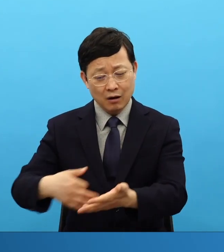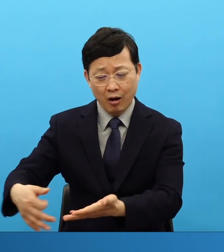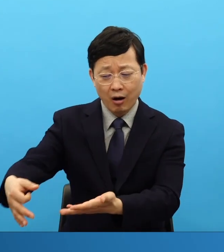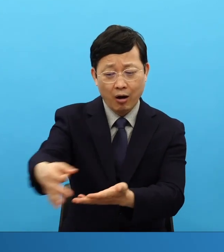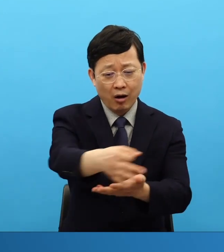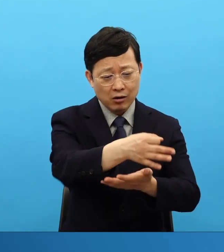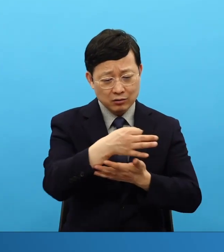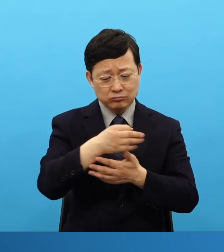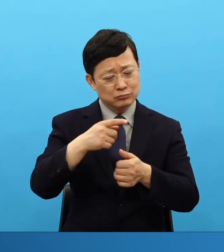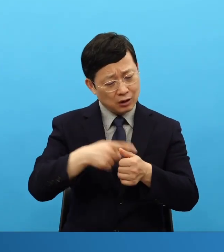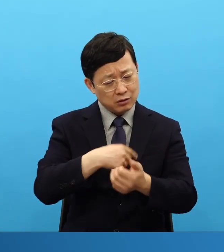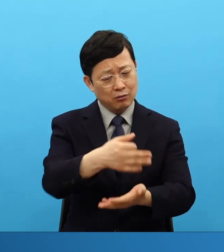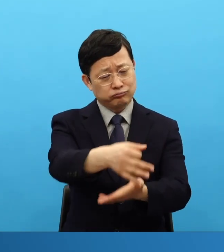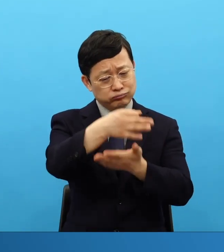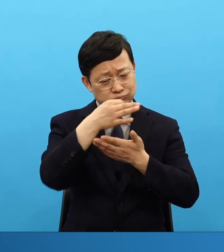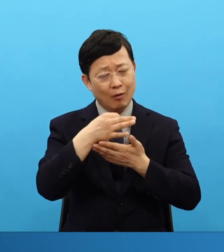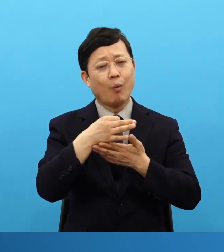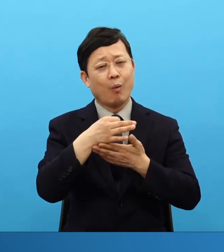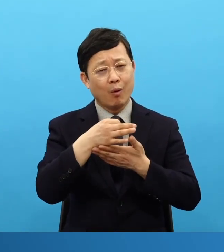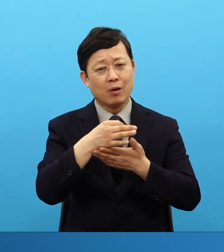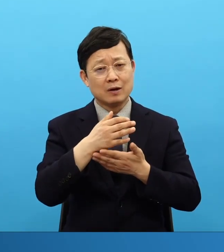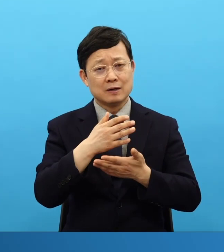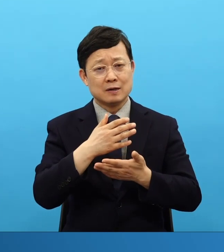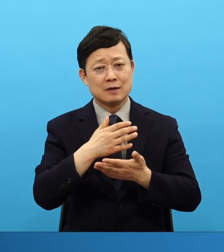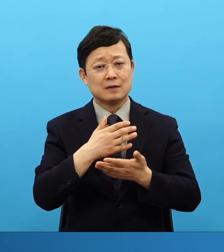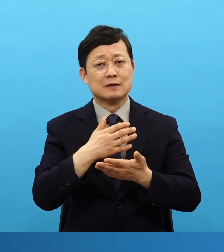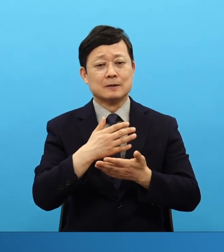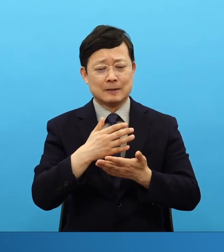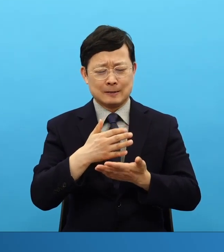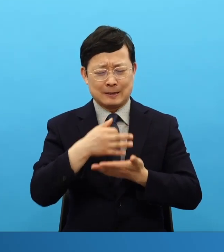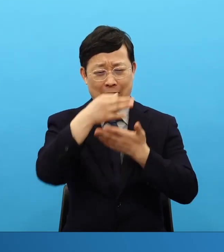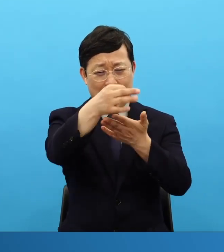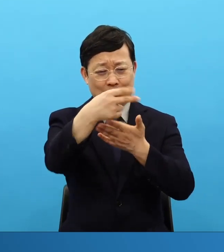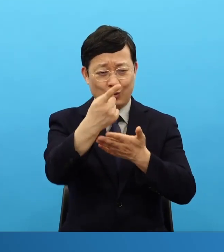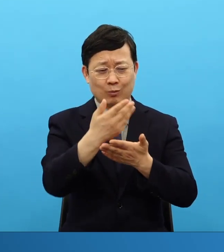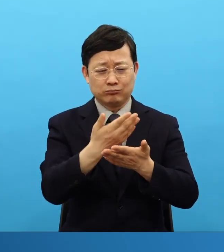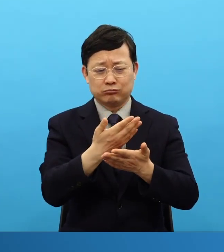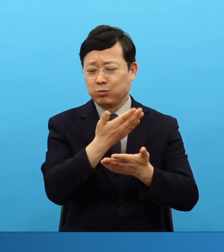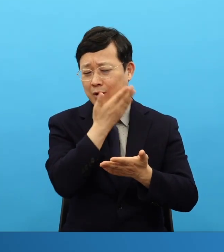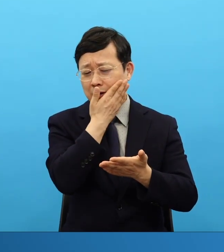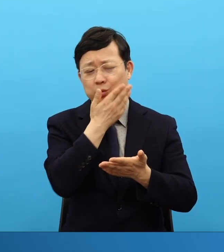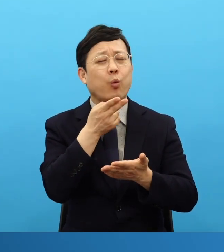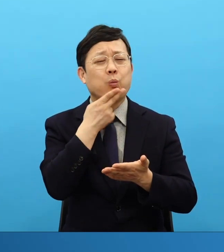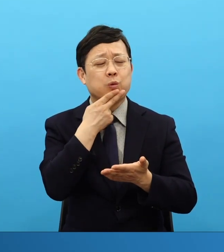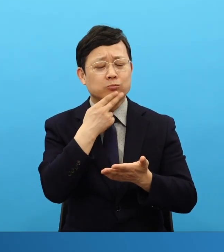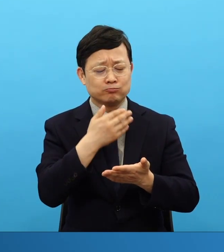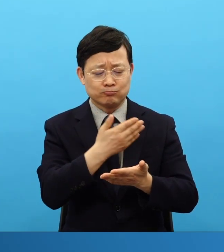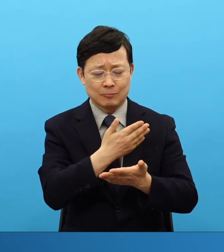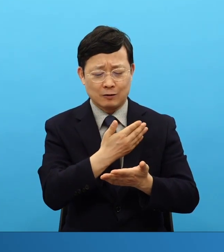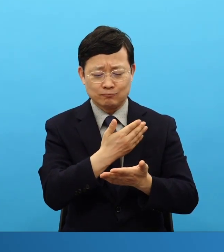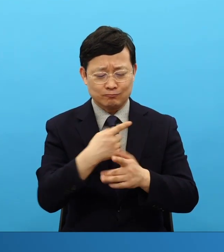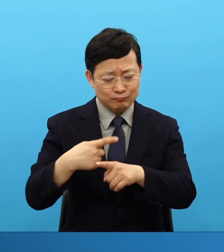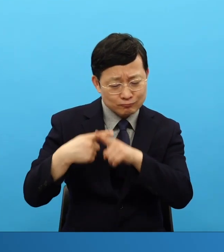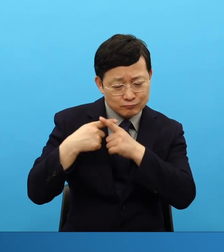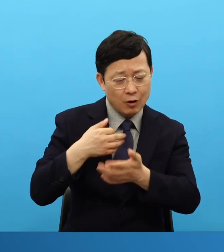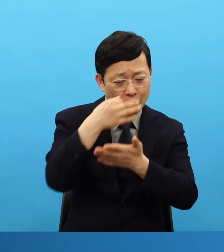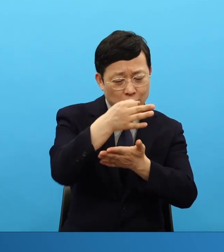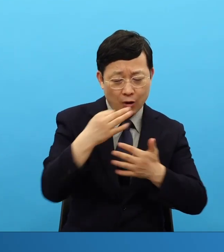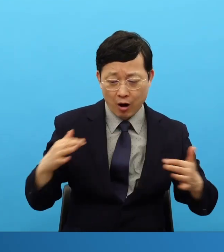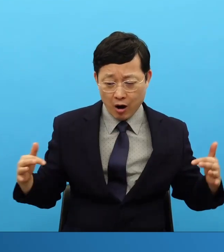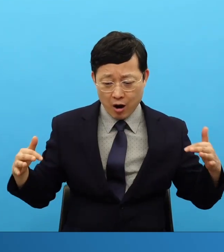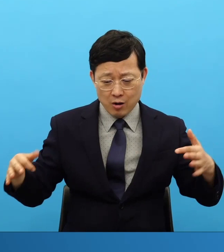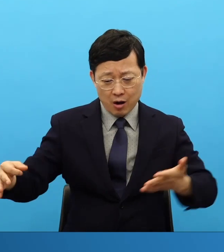individuals start to receive grace, offering, 내가 있는 걸 다 드려도 안 아까워 이런 상태가 되어버린 거예요. It came to the point where they were able to give everything and not be at a